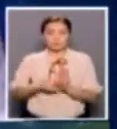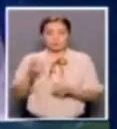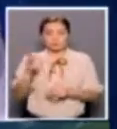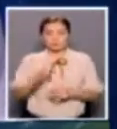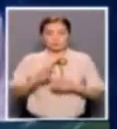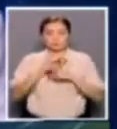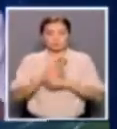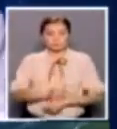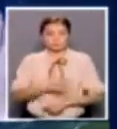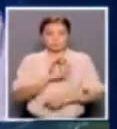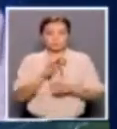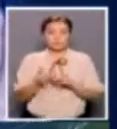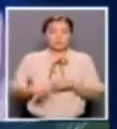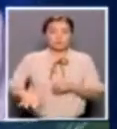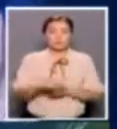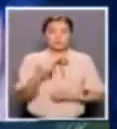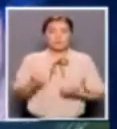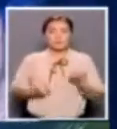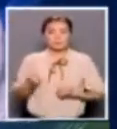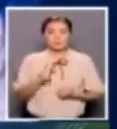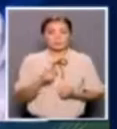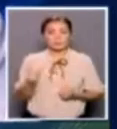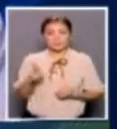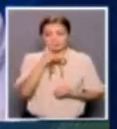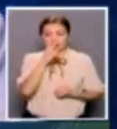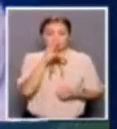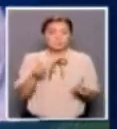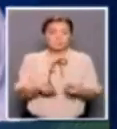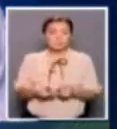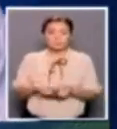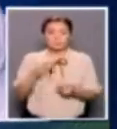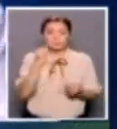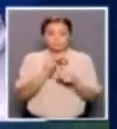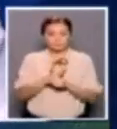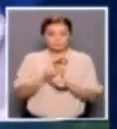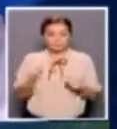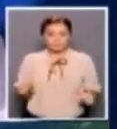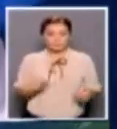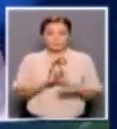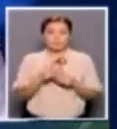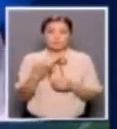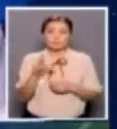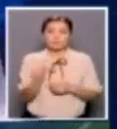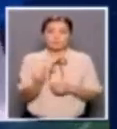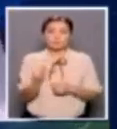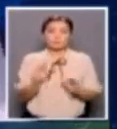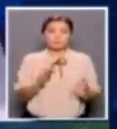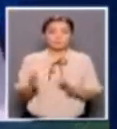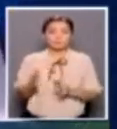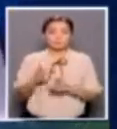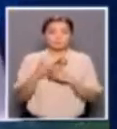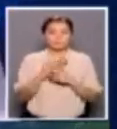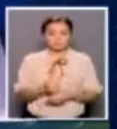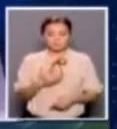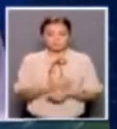78%-ға азайған. Бұл елде көлік жүргізіп отырып, темекі шегуге, тамақ ішуге болмайды. Ақшта да жол көлік оқиғалары